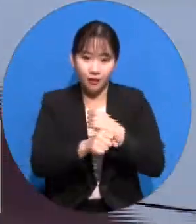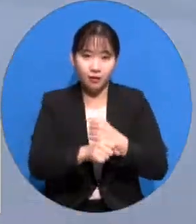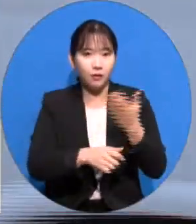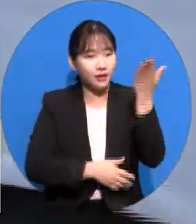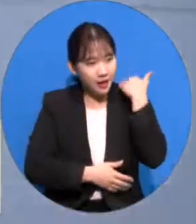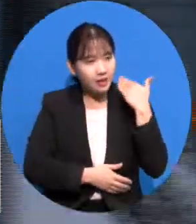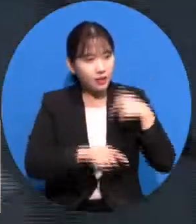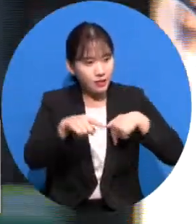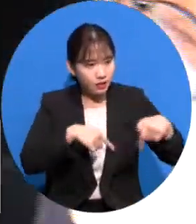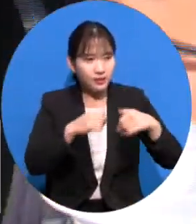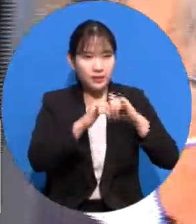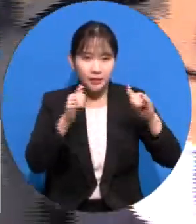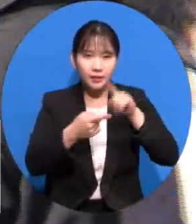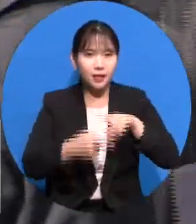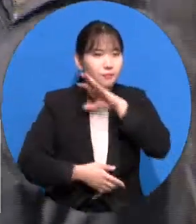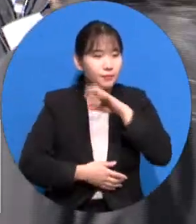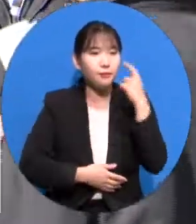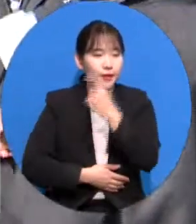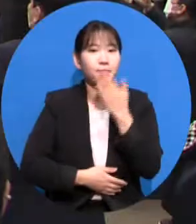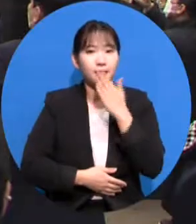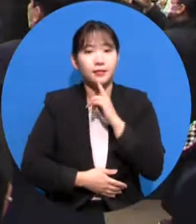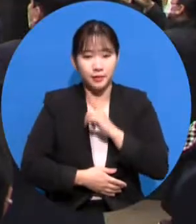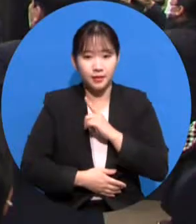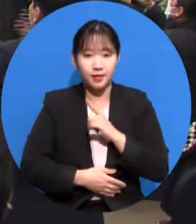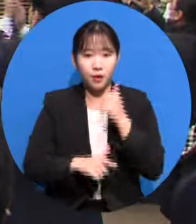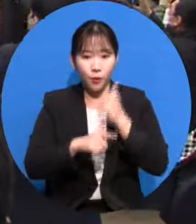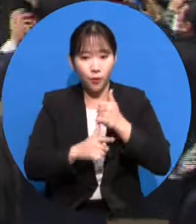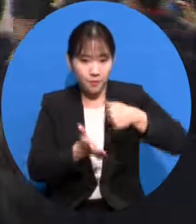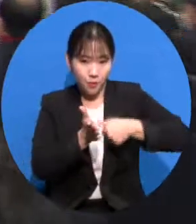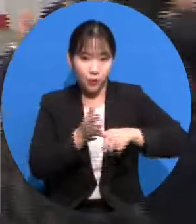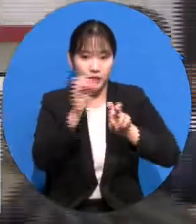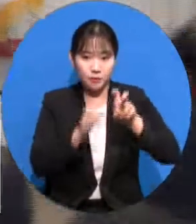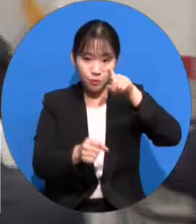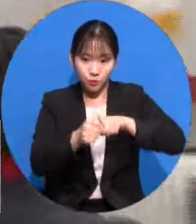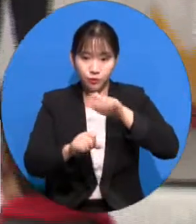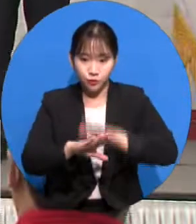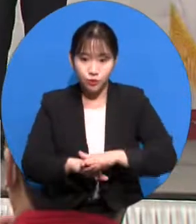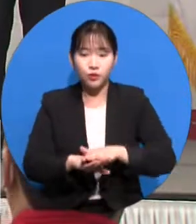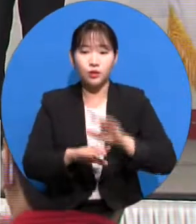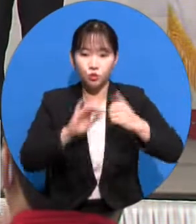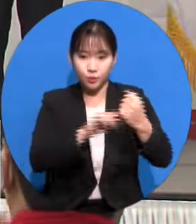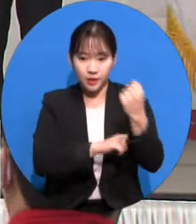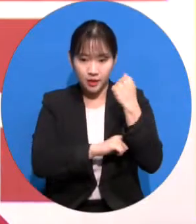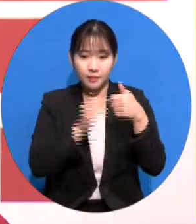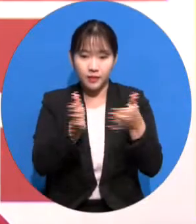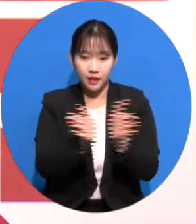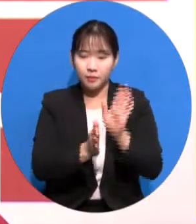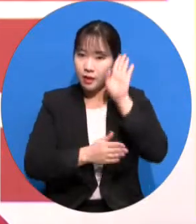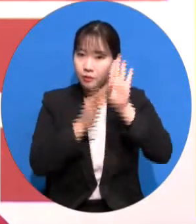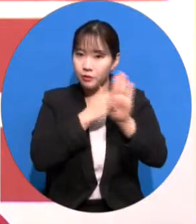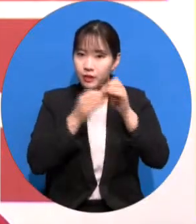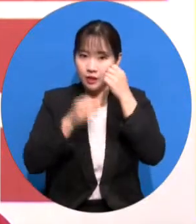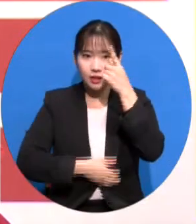정치 세력에 대한 불만도 확인할 수 있었다는 겁니다. 호남 득표율 20%를 목표로 잡은 국민의힘은 앞으로 한 달